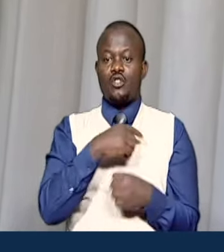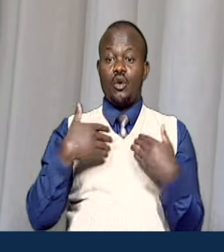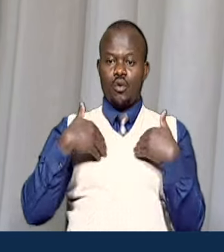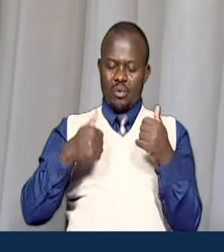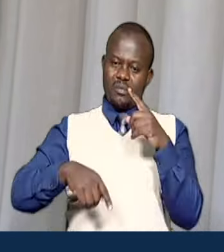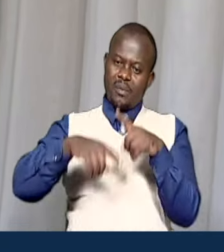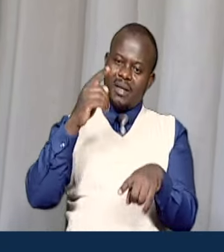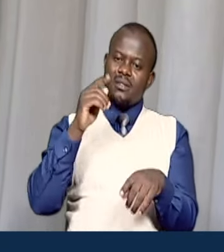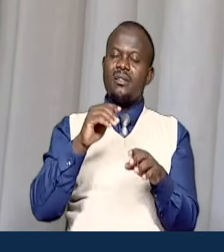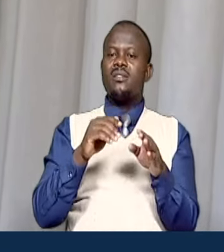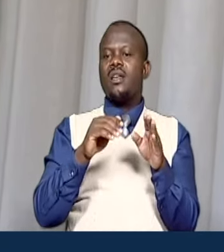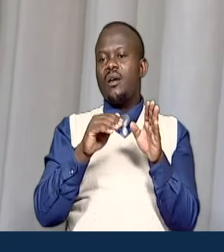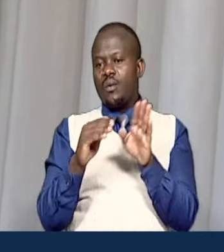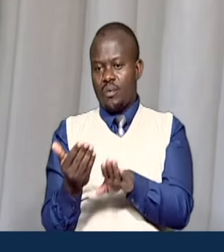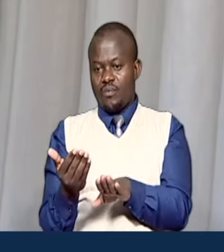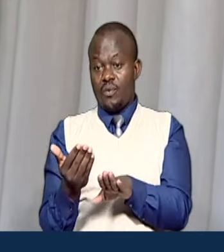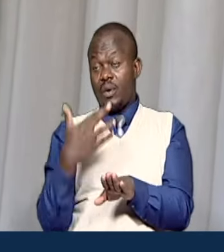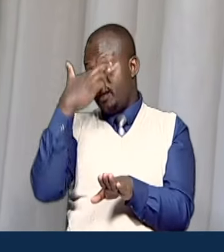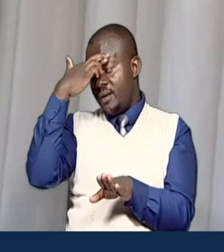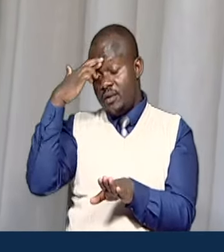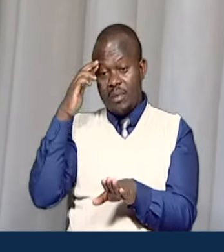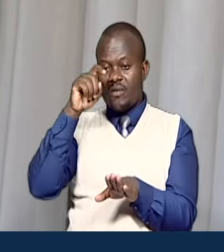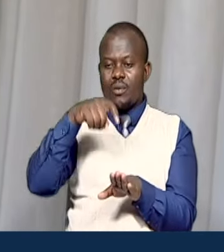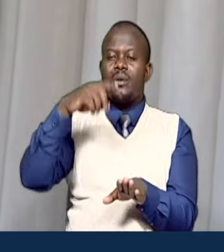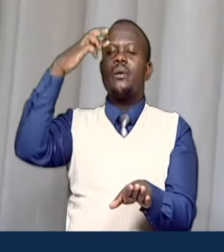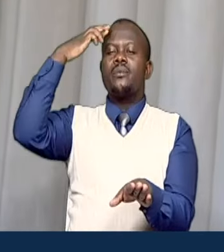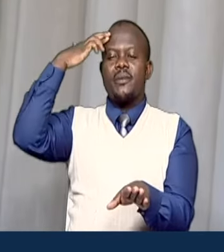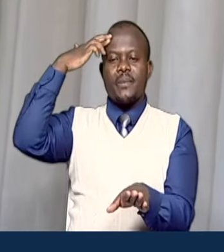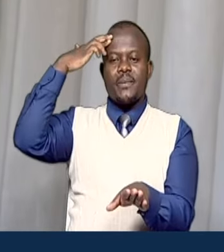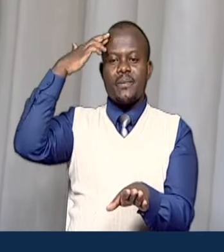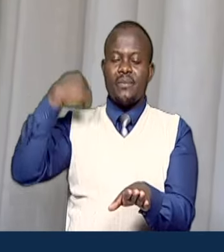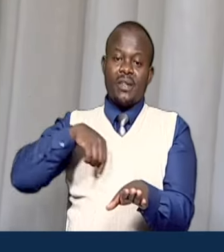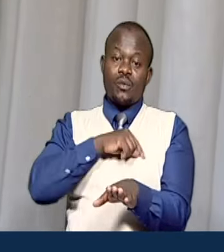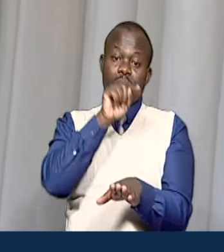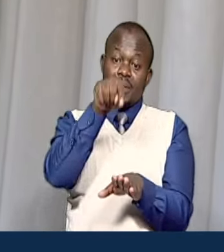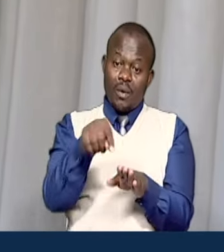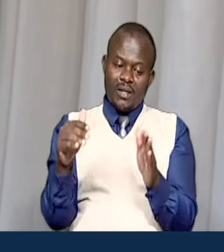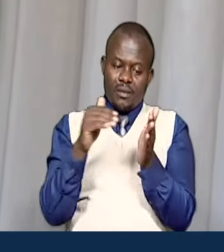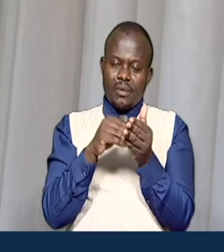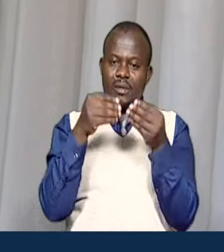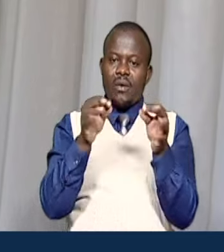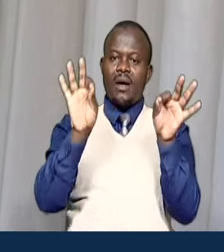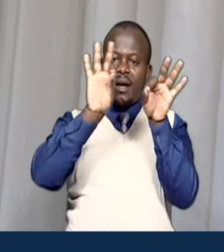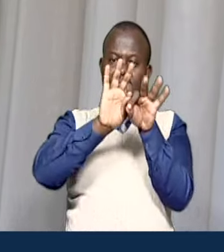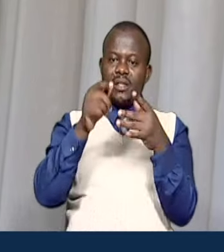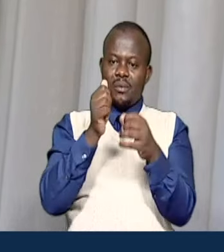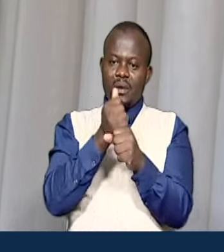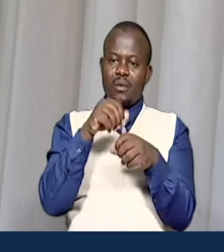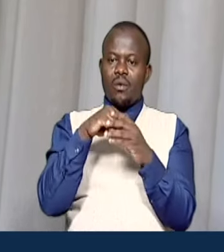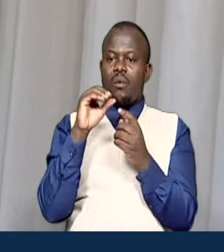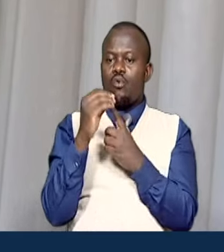bwatsinze urupfu, ni nacyo twaje kwibuka no kuzirikana. Twaje kongera guha agaciro ibyakorwaga mu muco